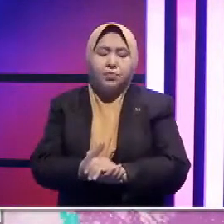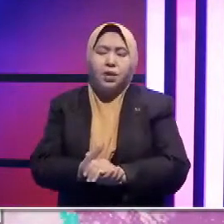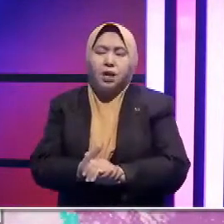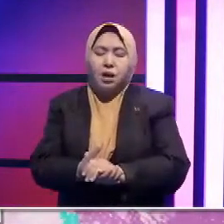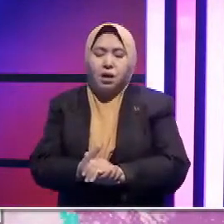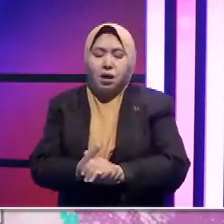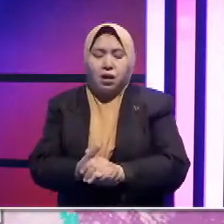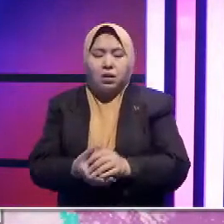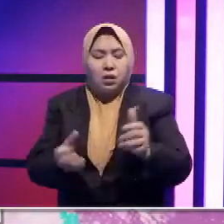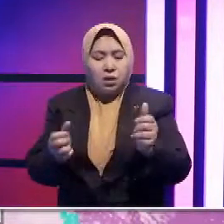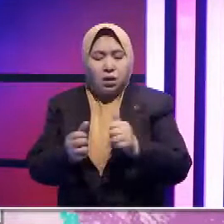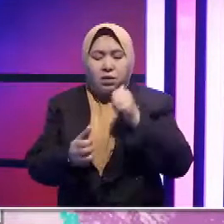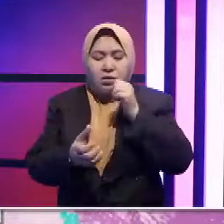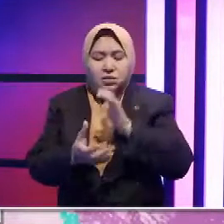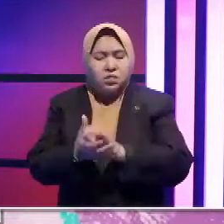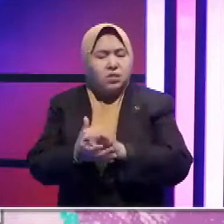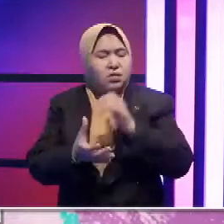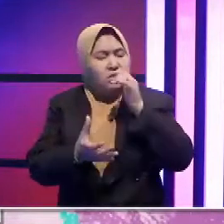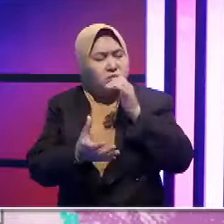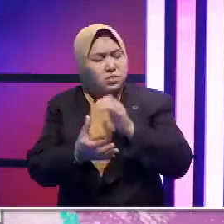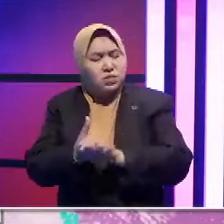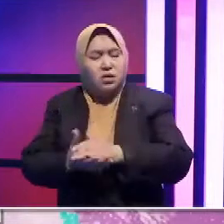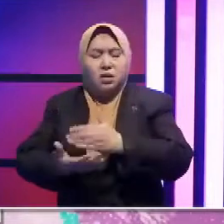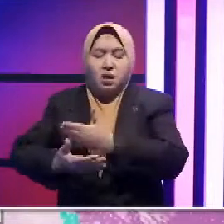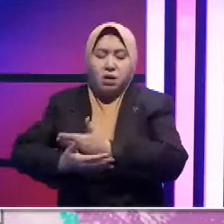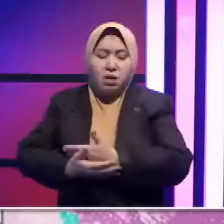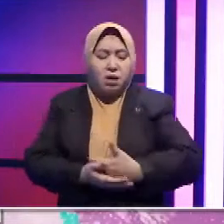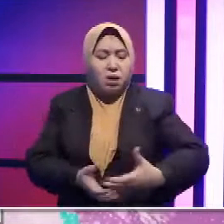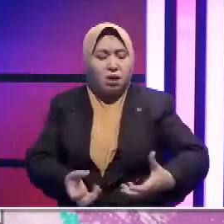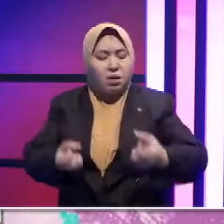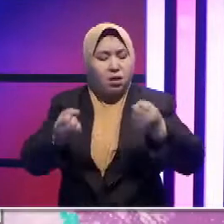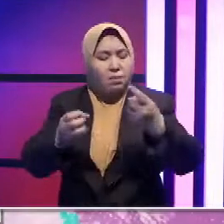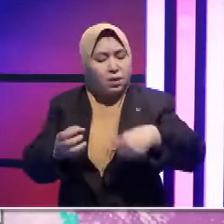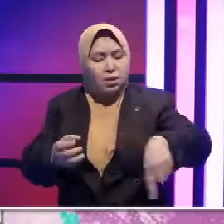وكان امر الله مفعولا